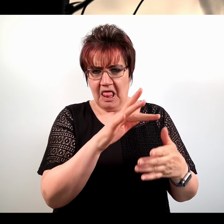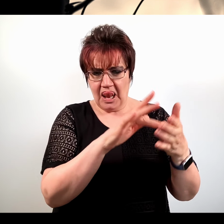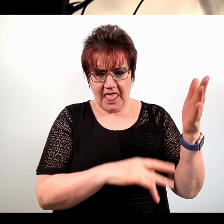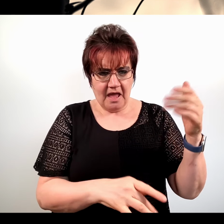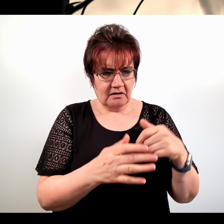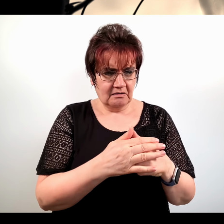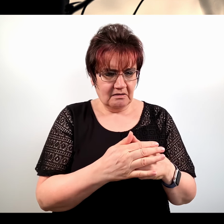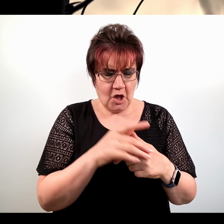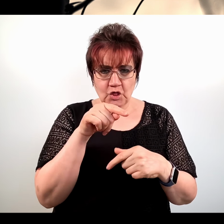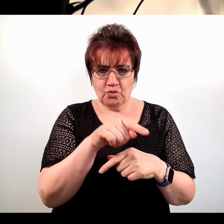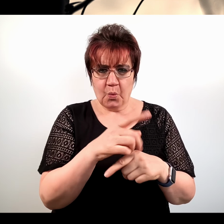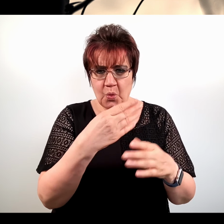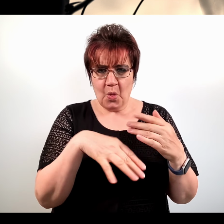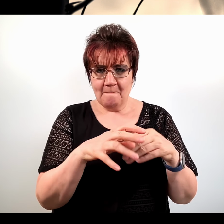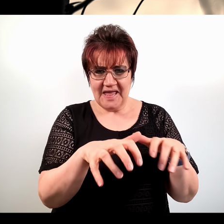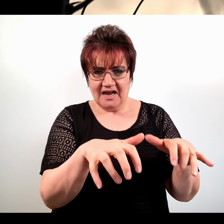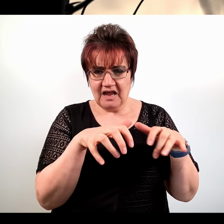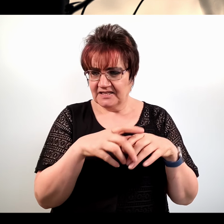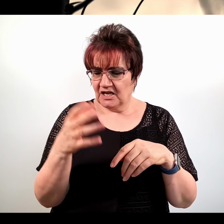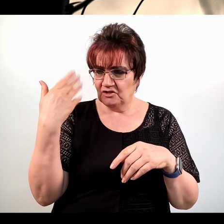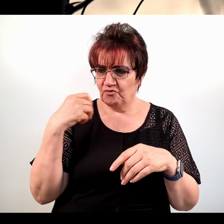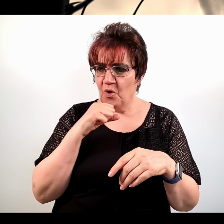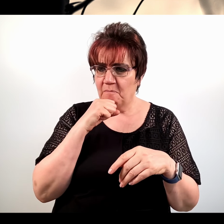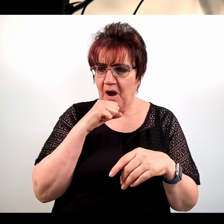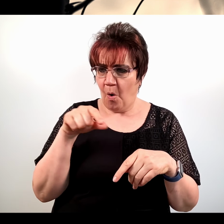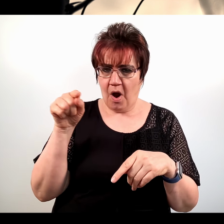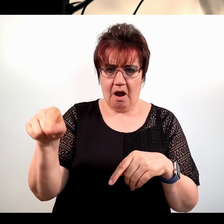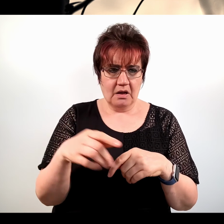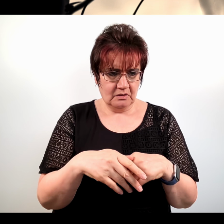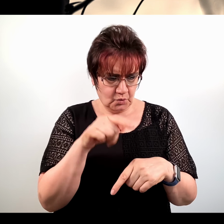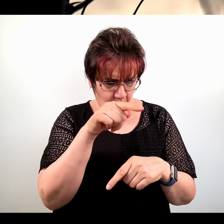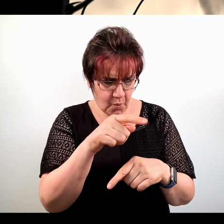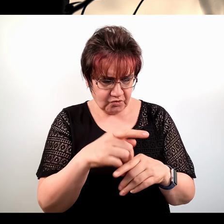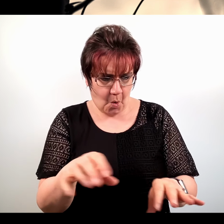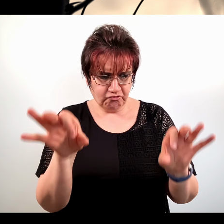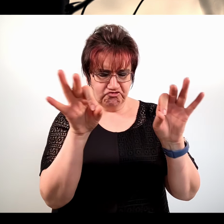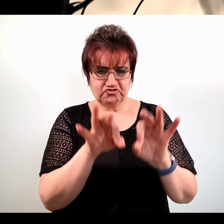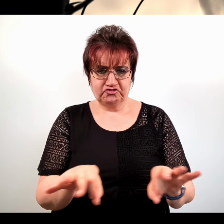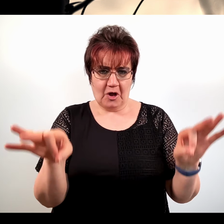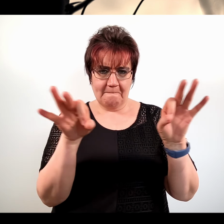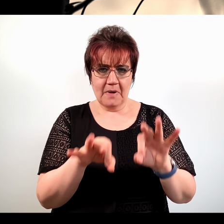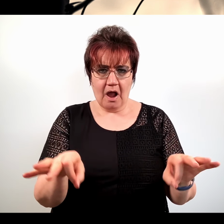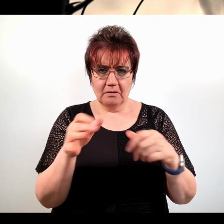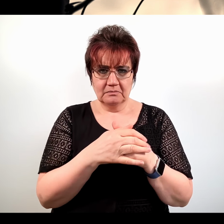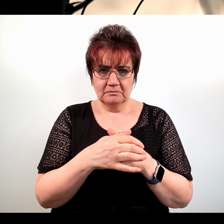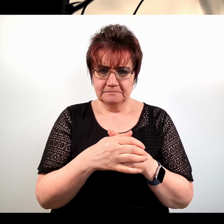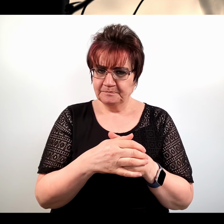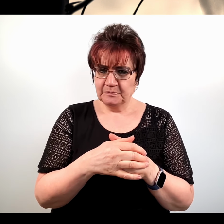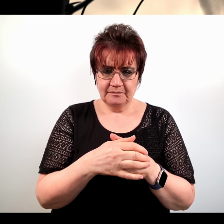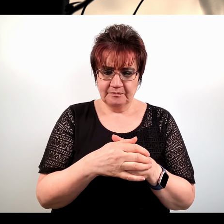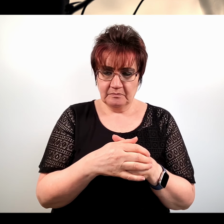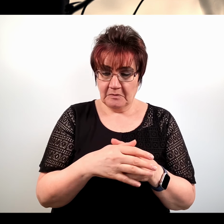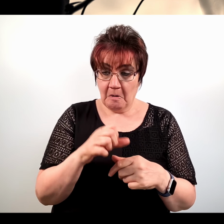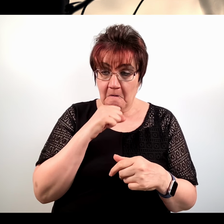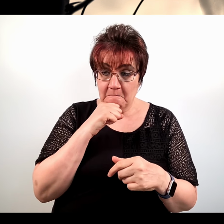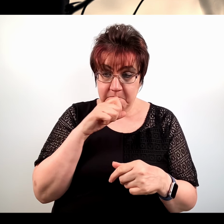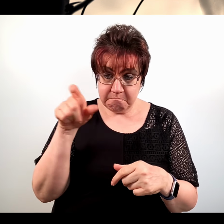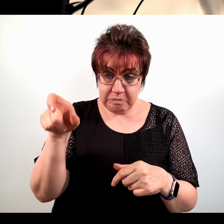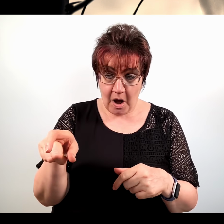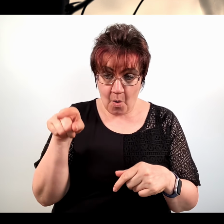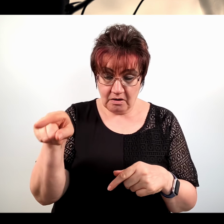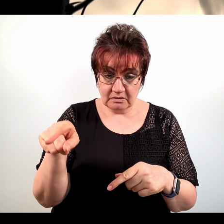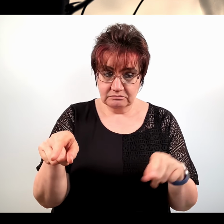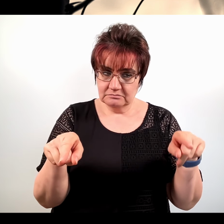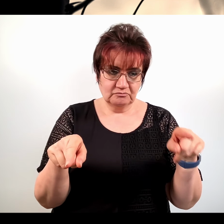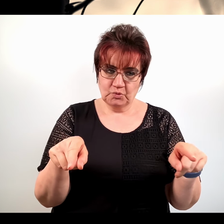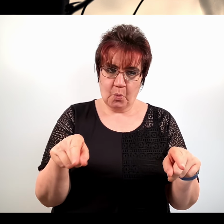geiziger, als der Bauer zu Lebzeiten war! Auf dessen Grab wir jetzt hier sitzen! Ich kann dir nur eins sagen! Den Bauern